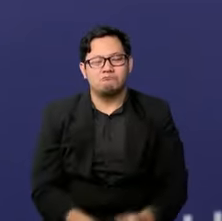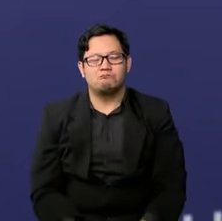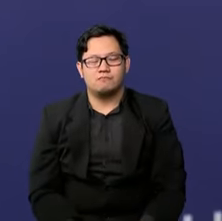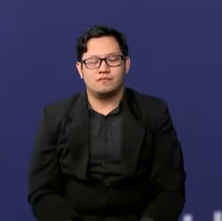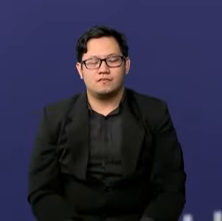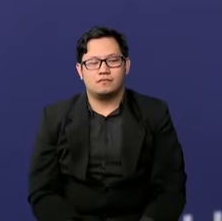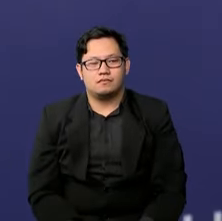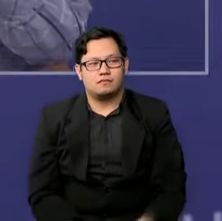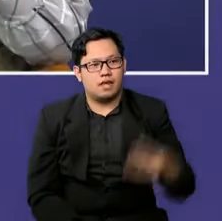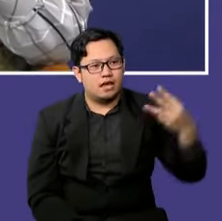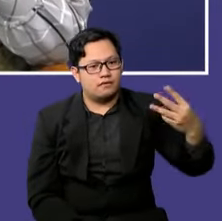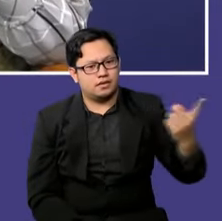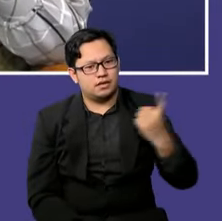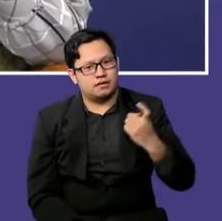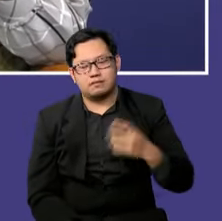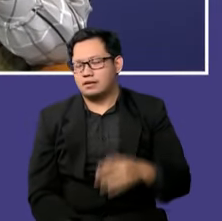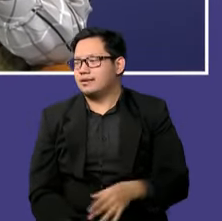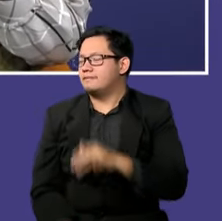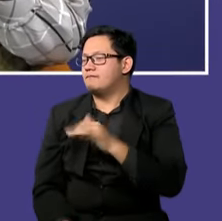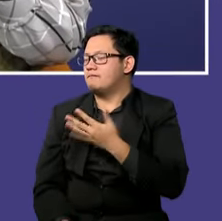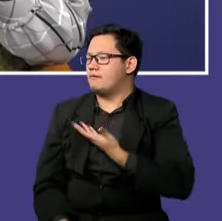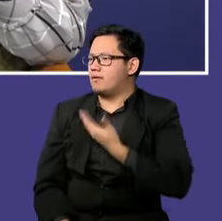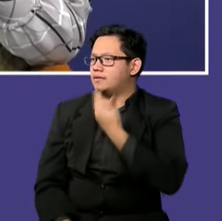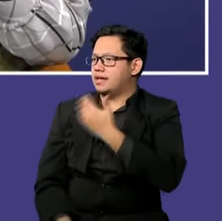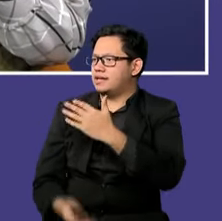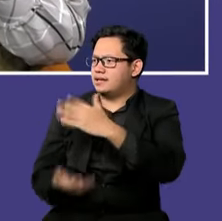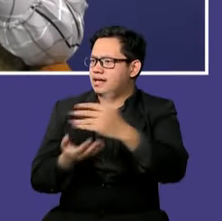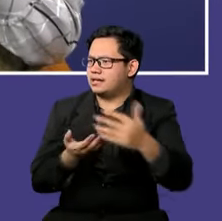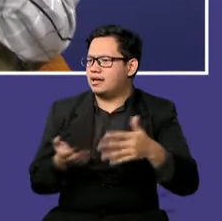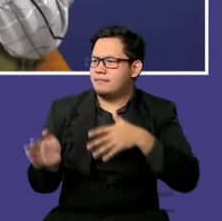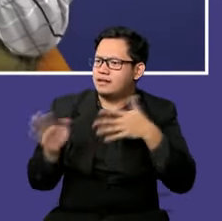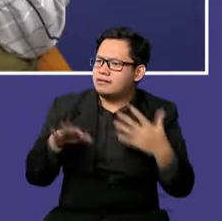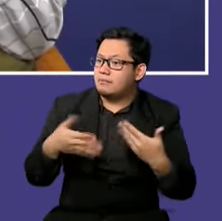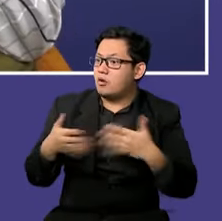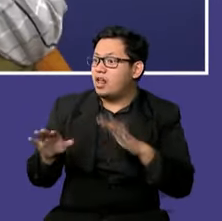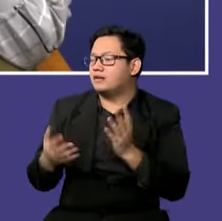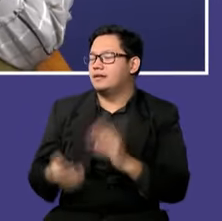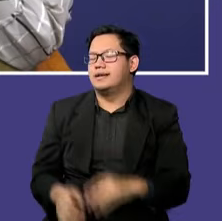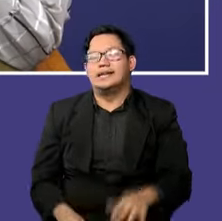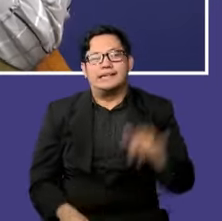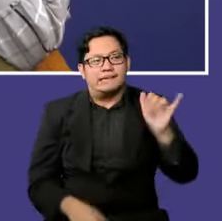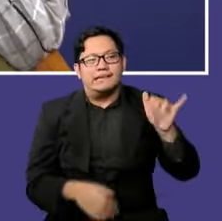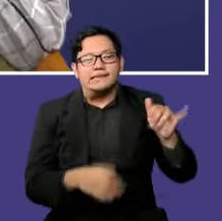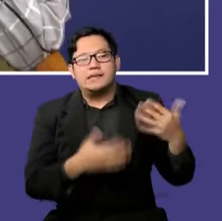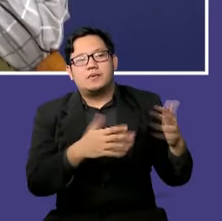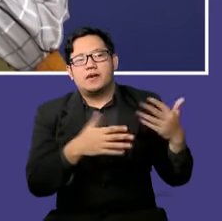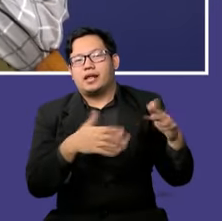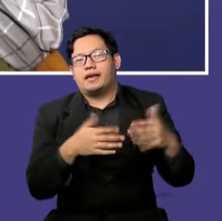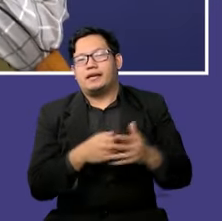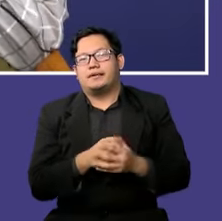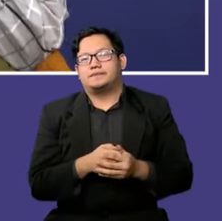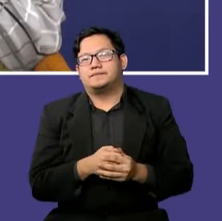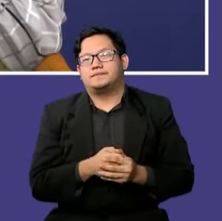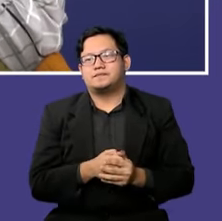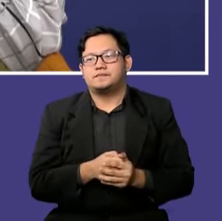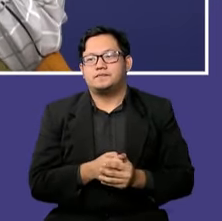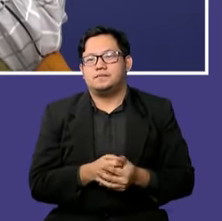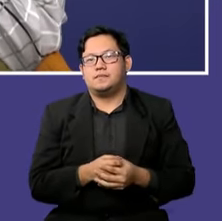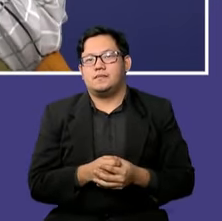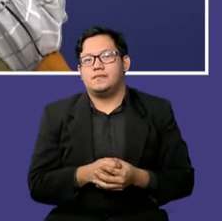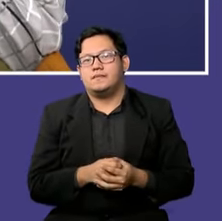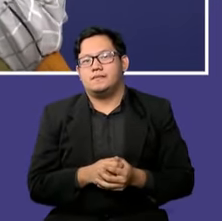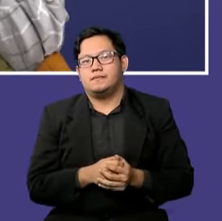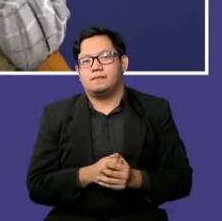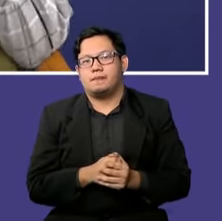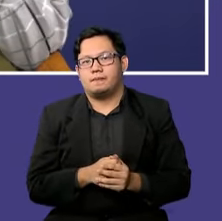banyakan lagi ini le Boleh nanya yang data kematian atau masih heboh kita mau Pindad direct dulu Berarti ya Sebentar